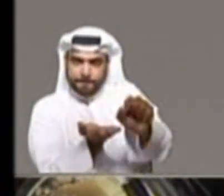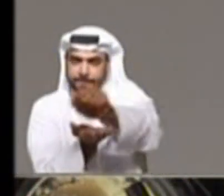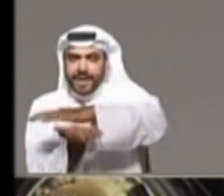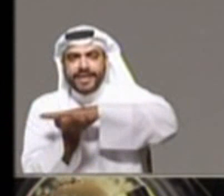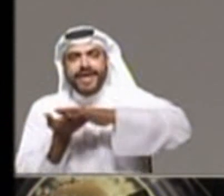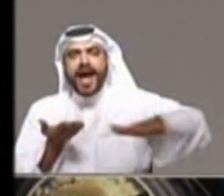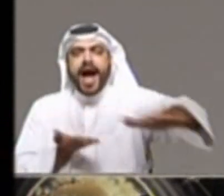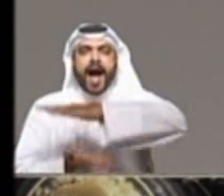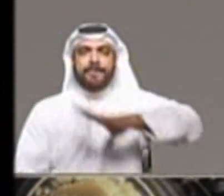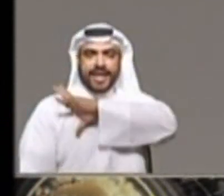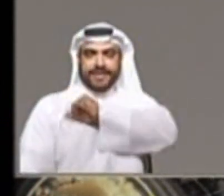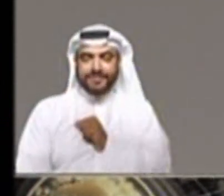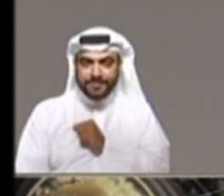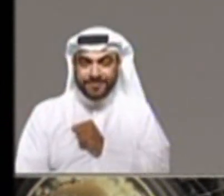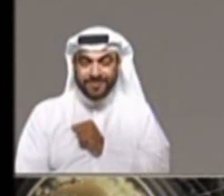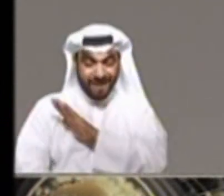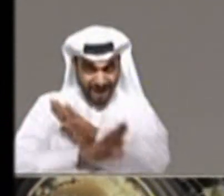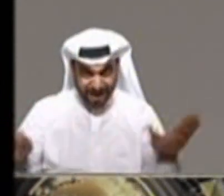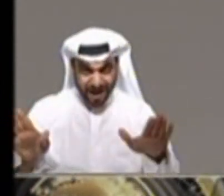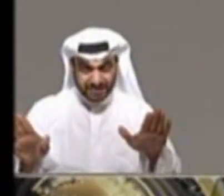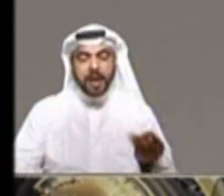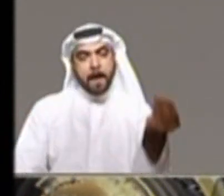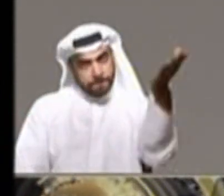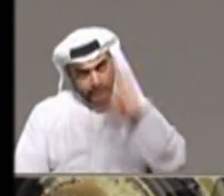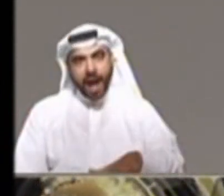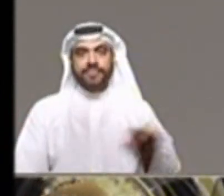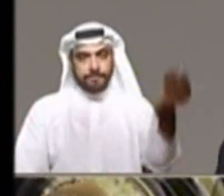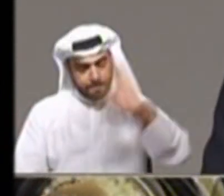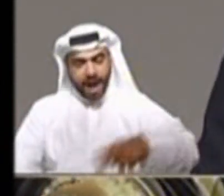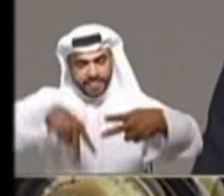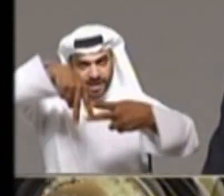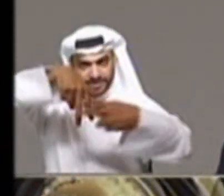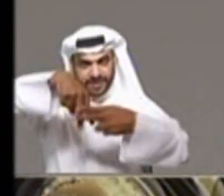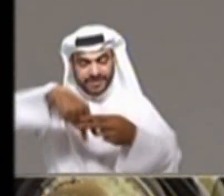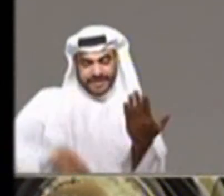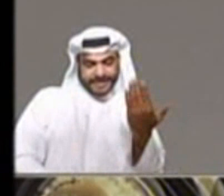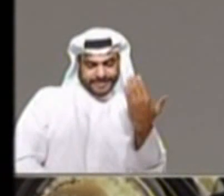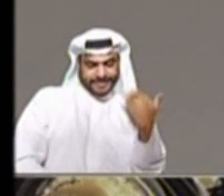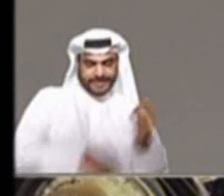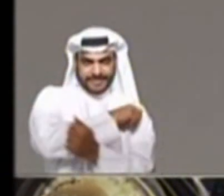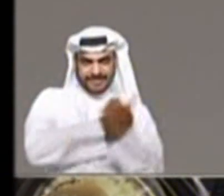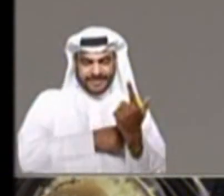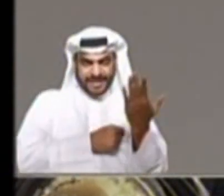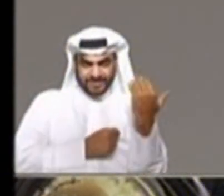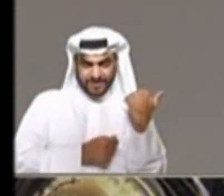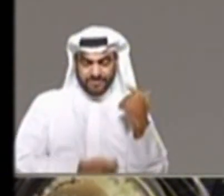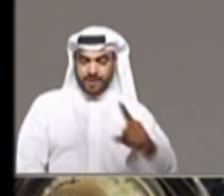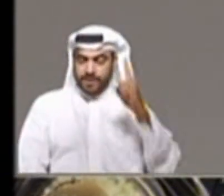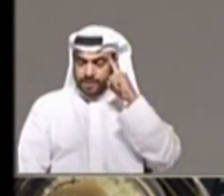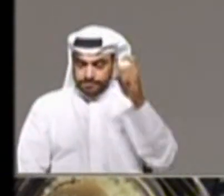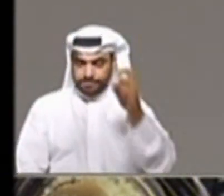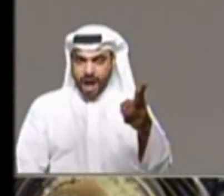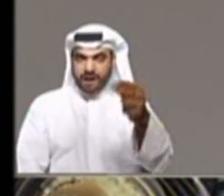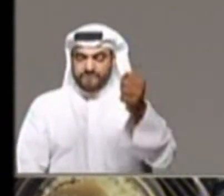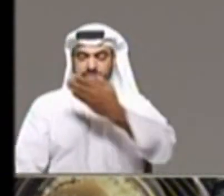المحتلة. وهل اكتفى هذا الكيان الغاصب بذلك؟ قبل أسابيع فقط ترفض المحاكم